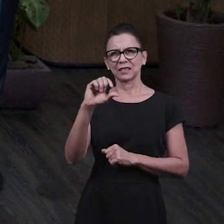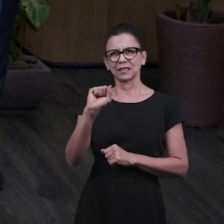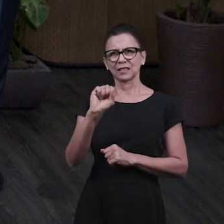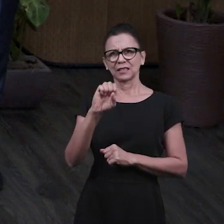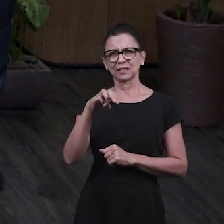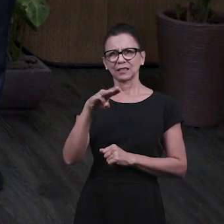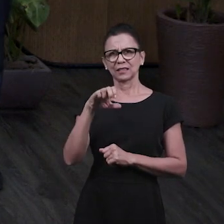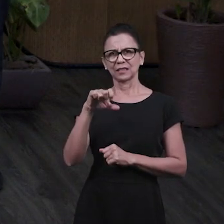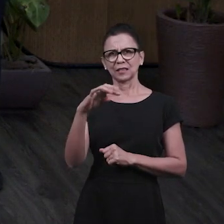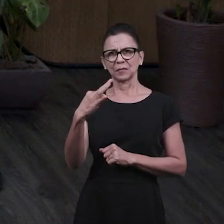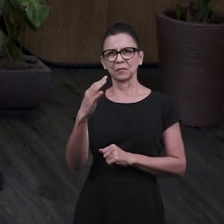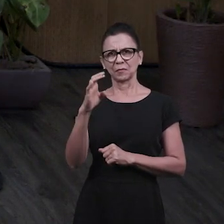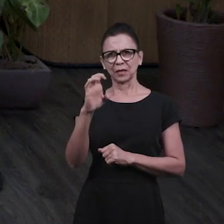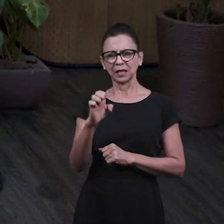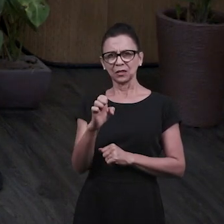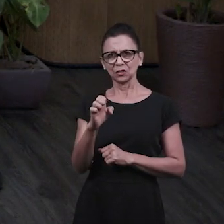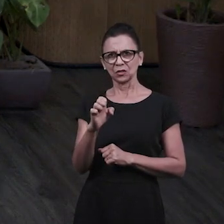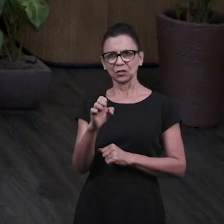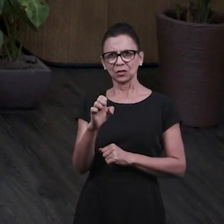référence à la parole de Dieu?